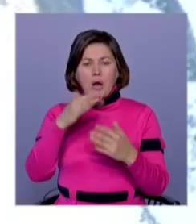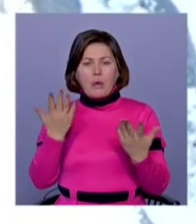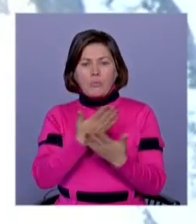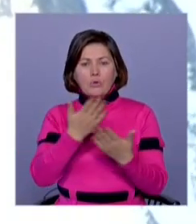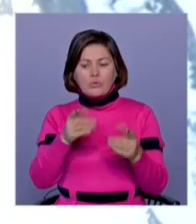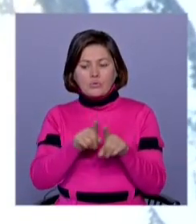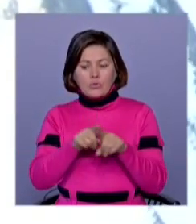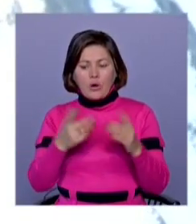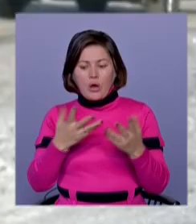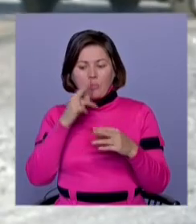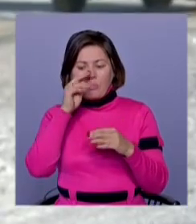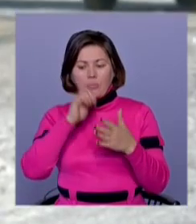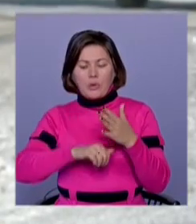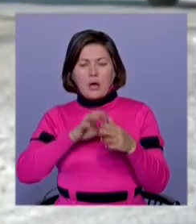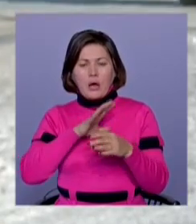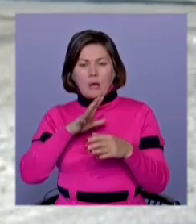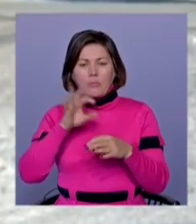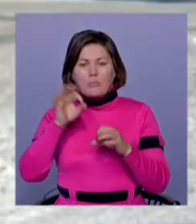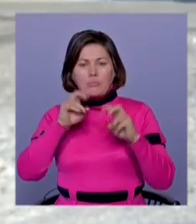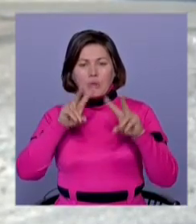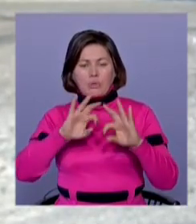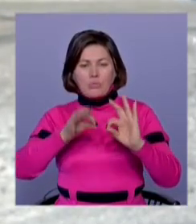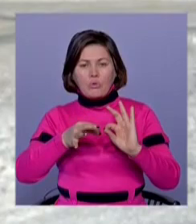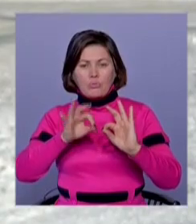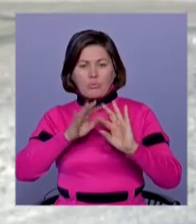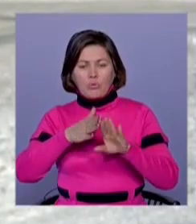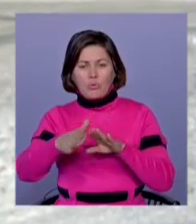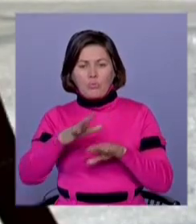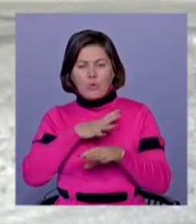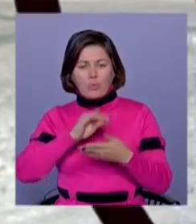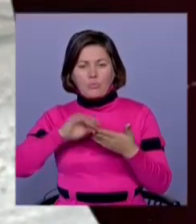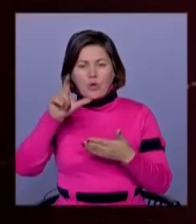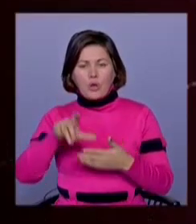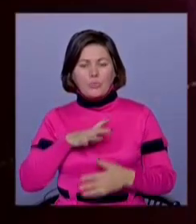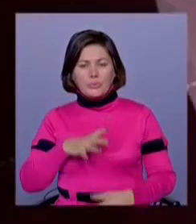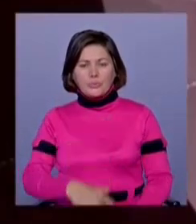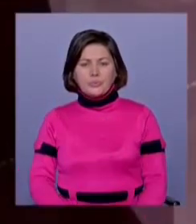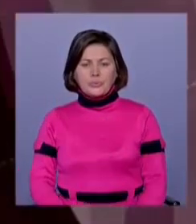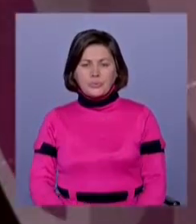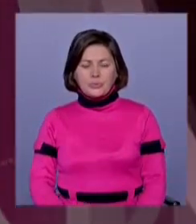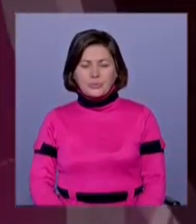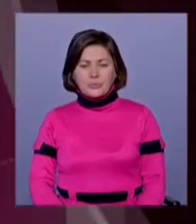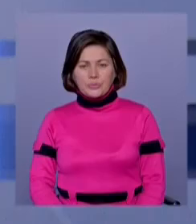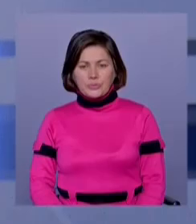бұл оқиғаға кім кінәлі? Бұл туралы Нұржан Садырбай толығырақ айтады.